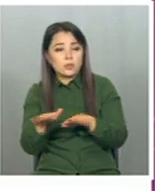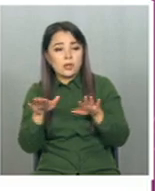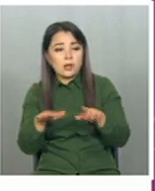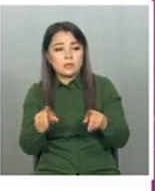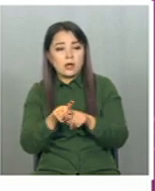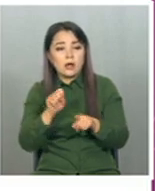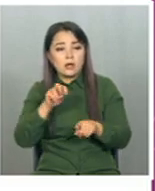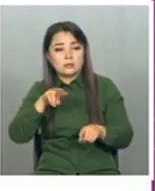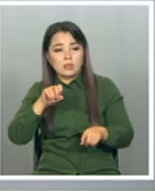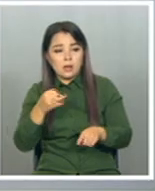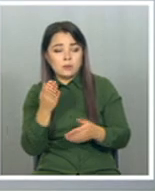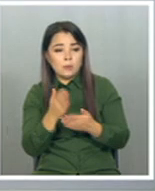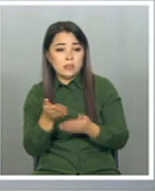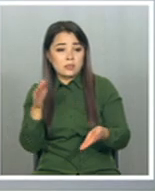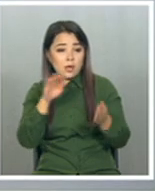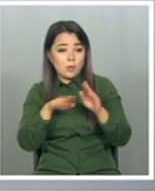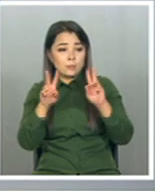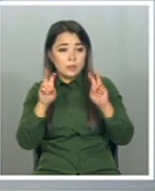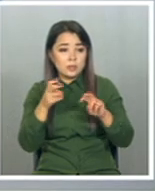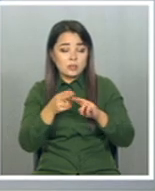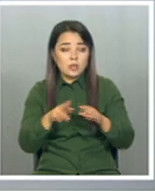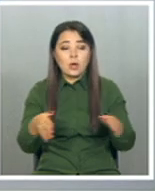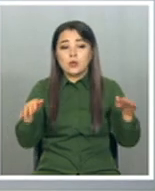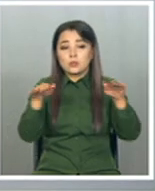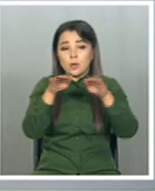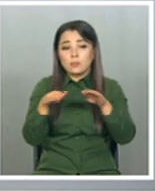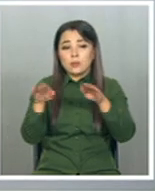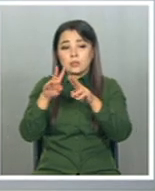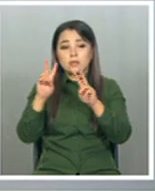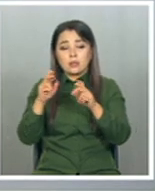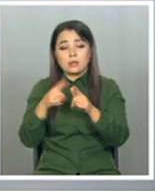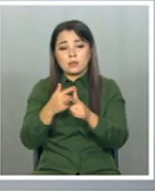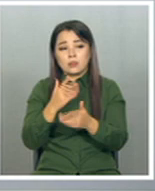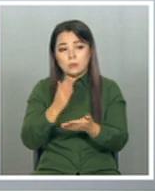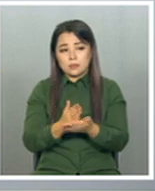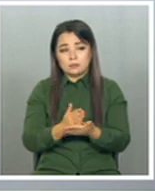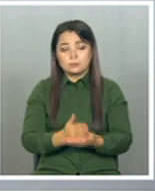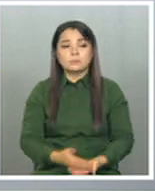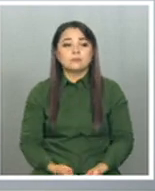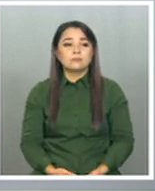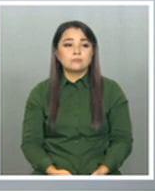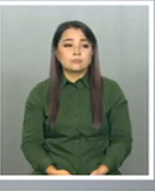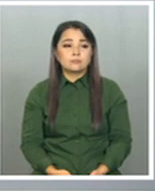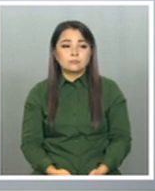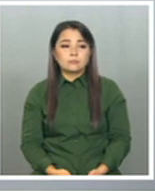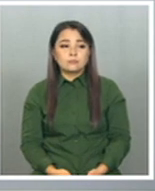тау. Бұл екеуі де қатпарлы жақпарлы тауларға жатады.